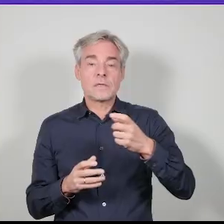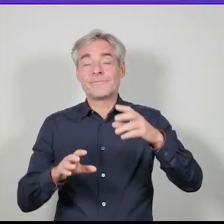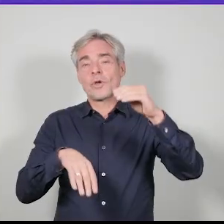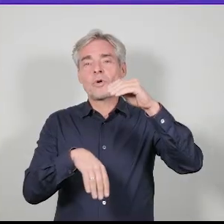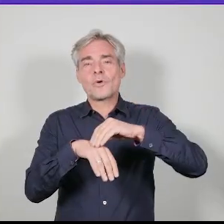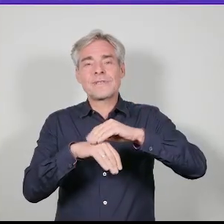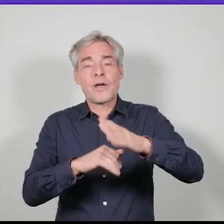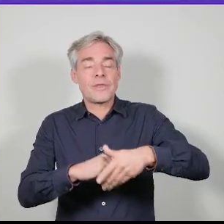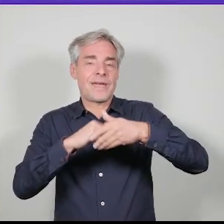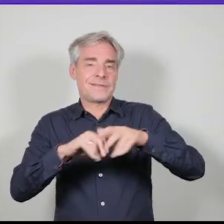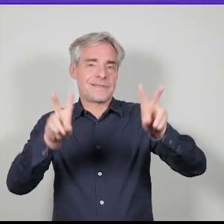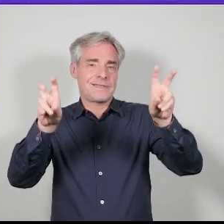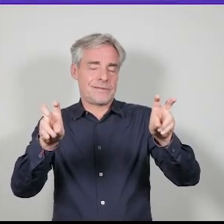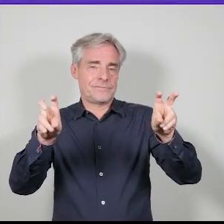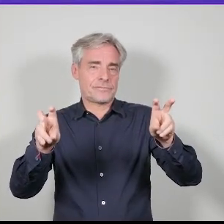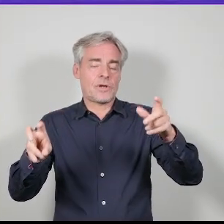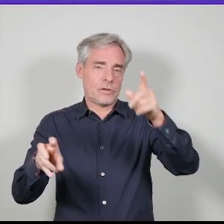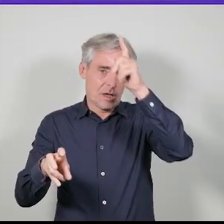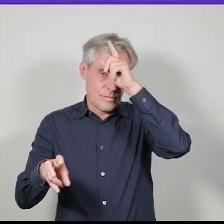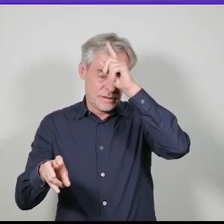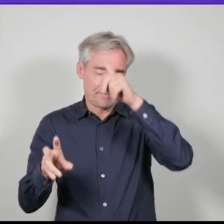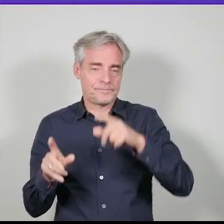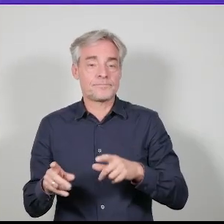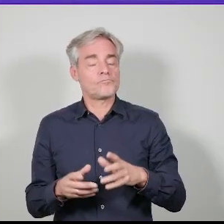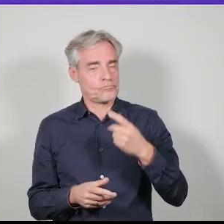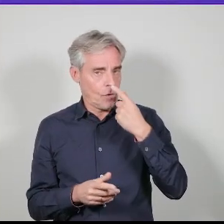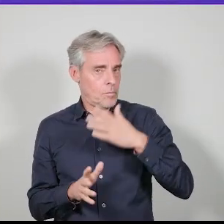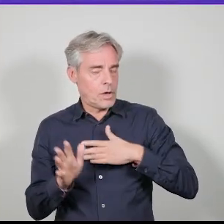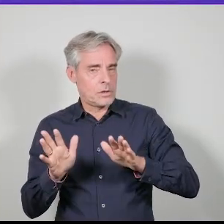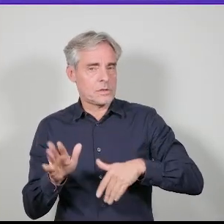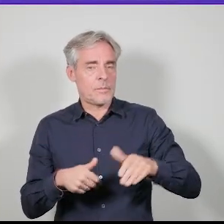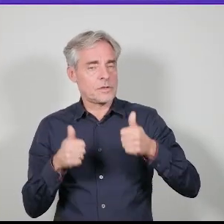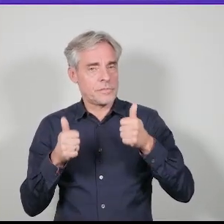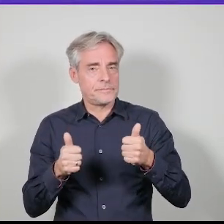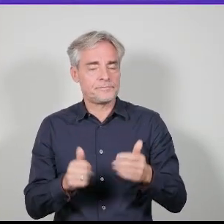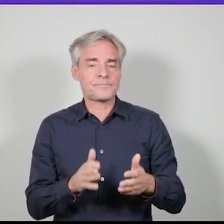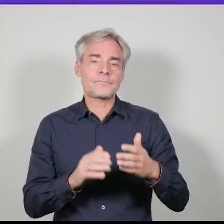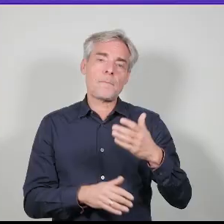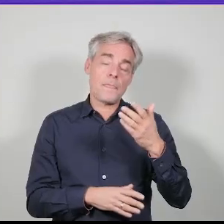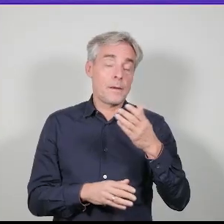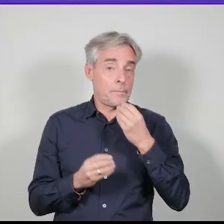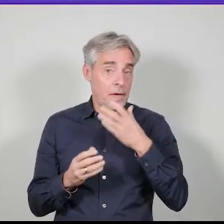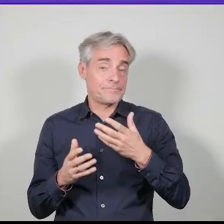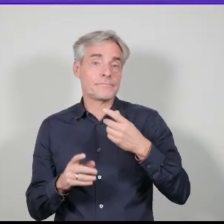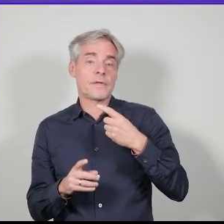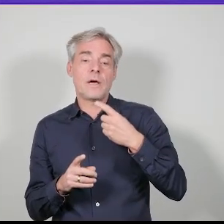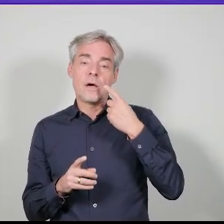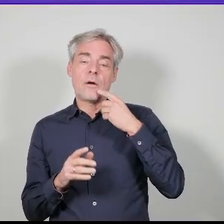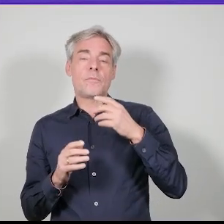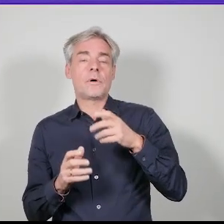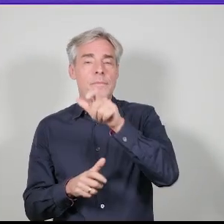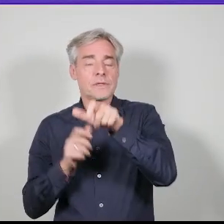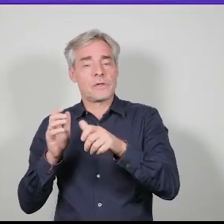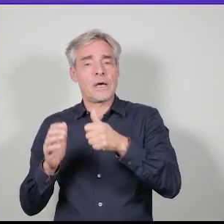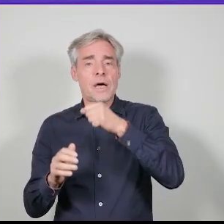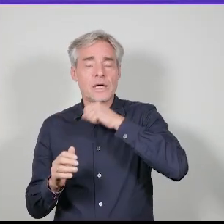aide. C'est ça qui est mis en avant par les institutions. Donc ça, je pense que ça fonctionne très bien. Alors, ça fonctionne très bien pour la perte d'autonomie de la personne